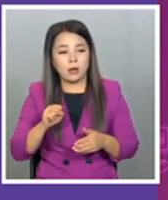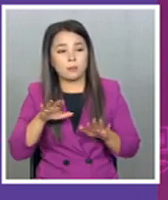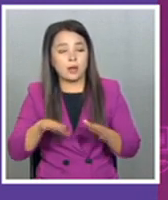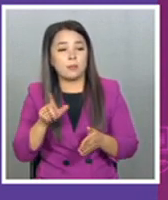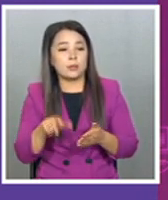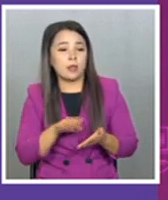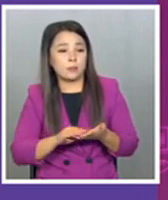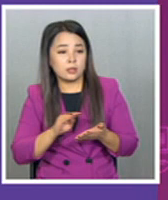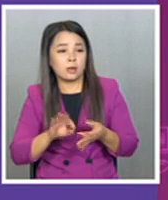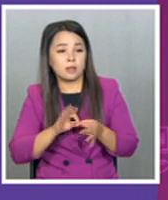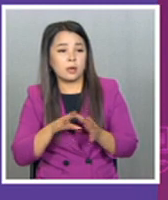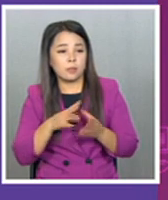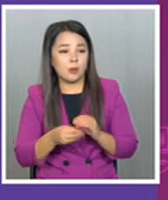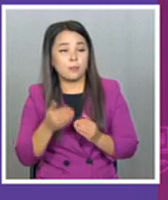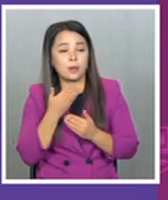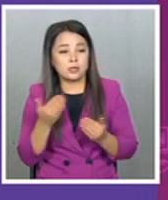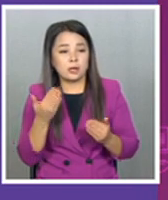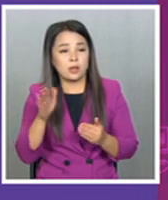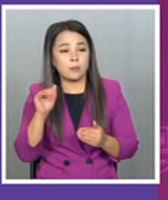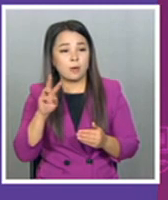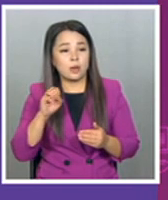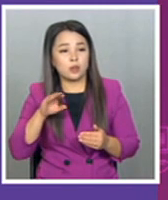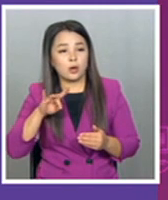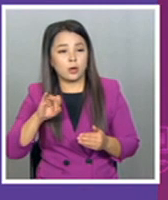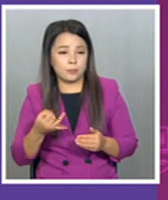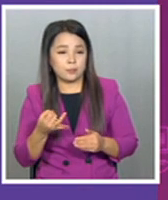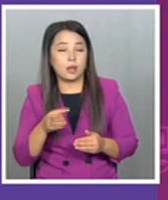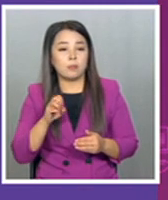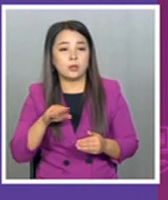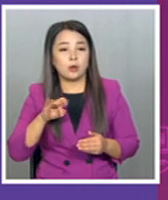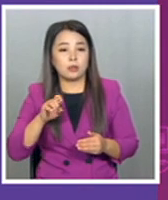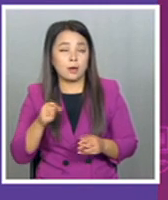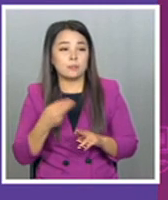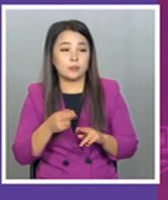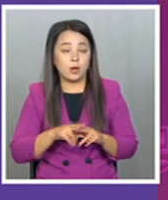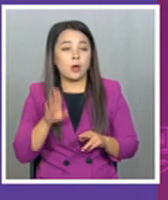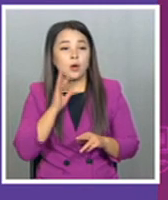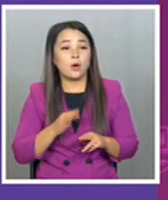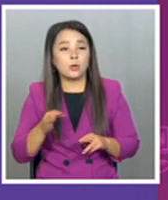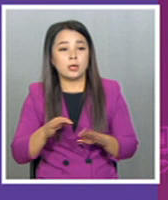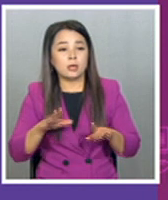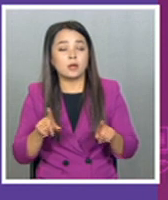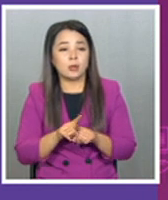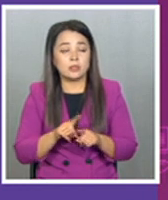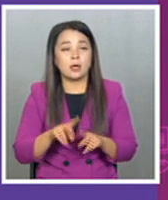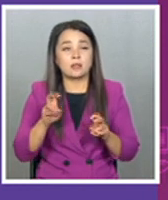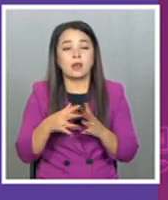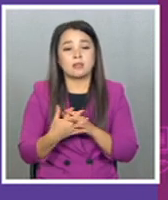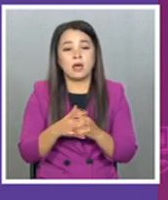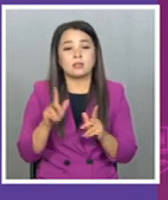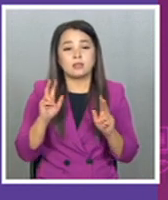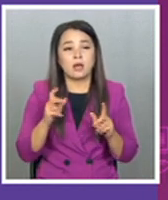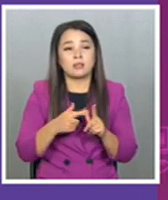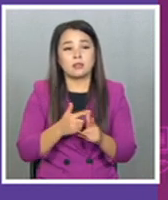писатель воплотил в повести «Прощание с матерой». Матера – это и остров, и одноименная деревня.